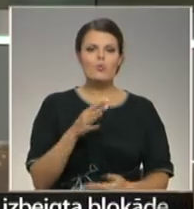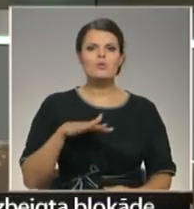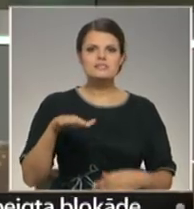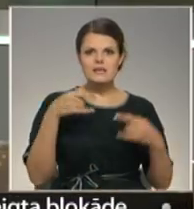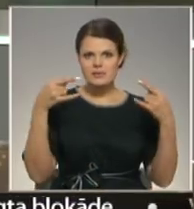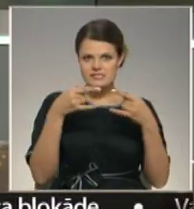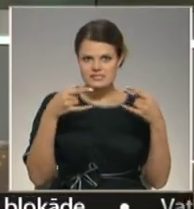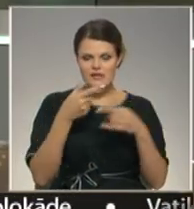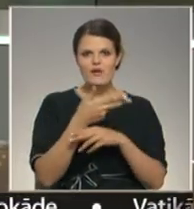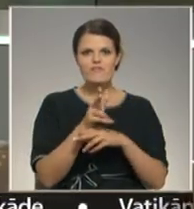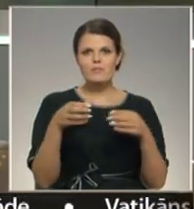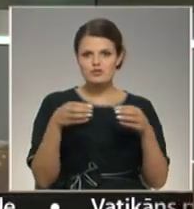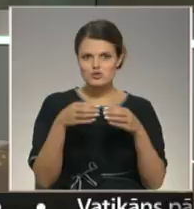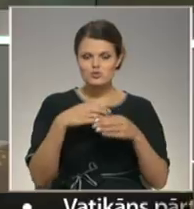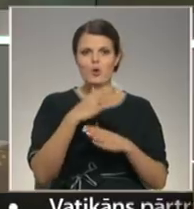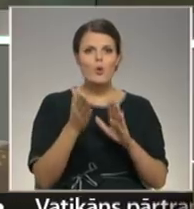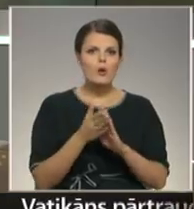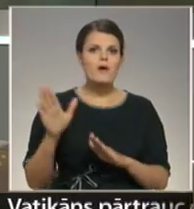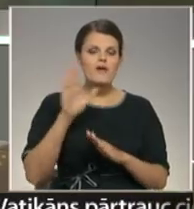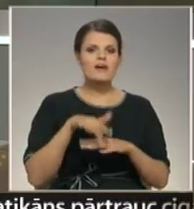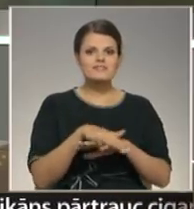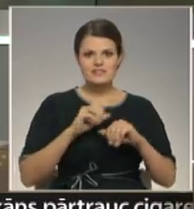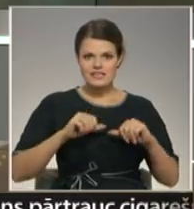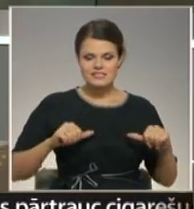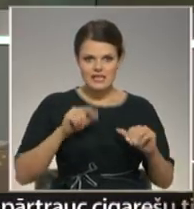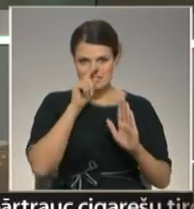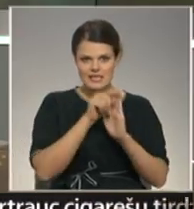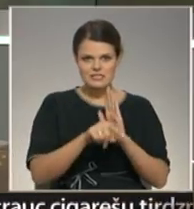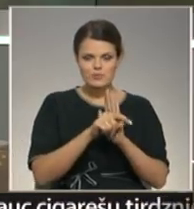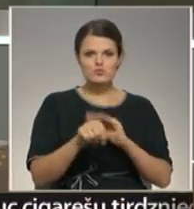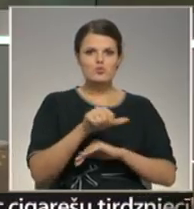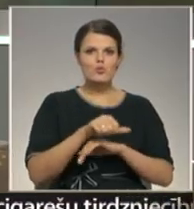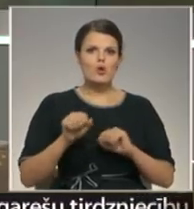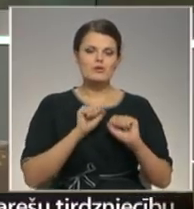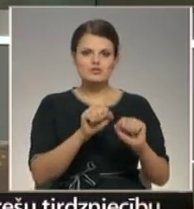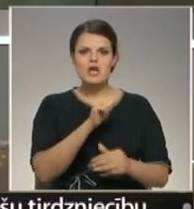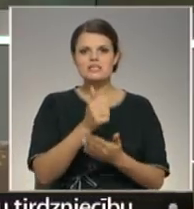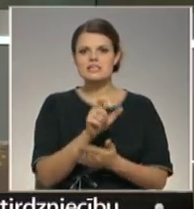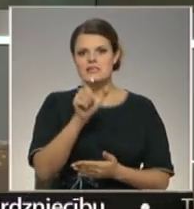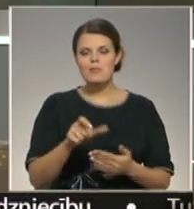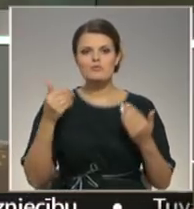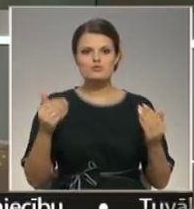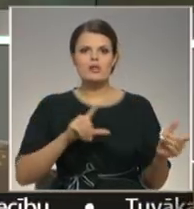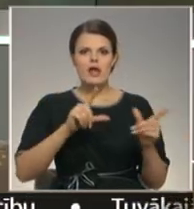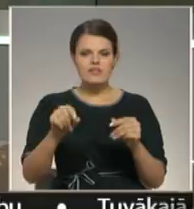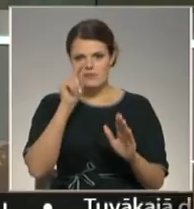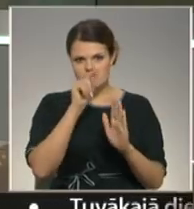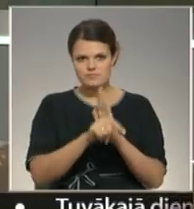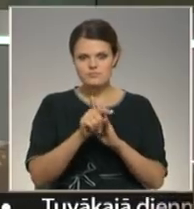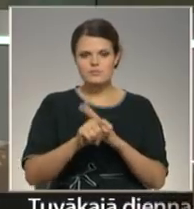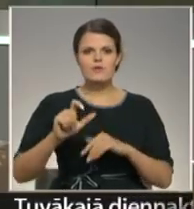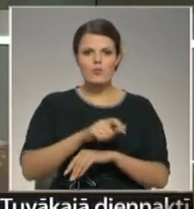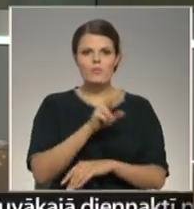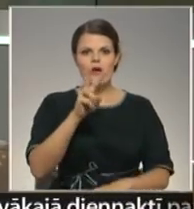Kurzemes televīzijas filmēšanas grupa kopā ar valsts vidas dienesta inspektoriem un robežsardzes pārstāvjiem šodien devās reidā pa